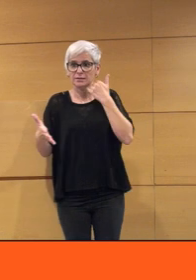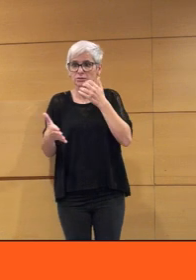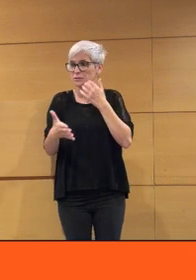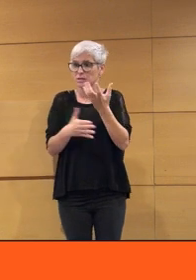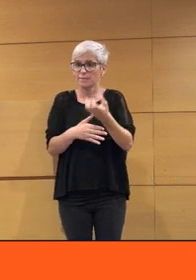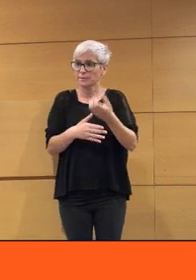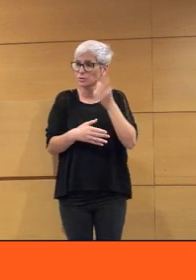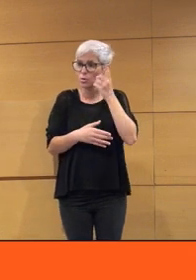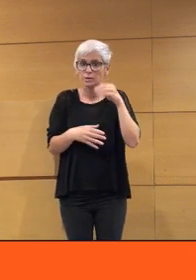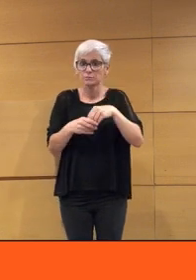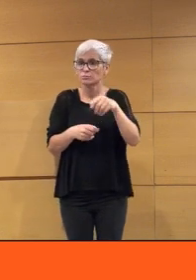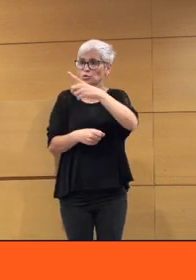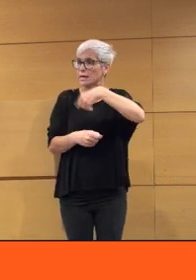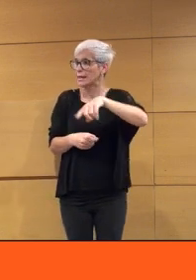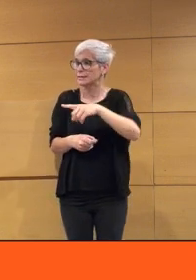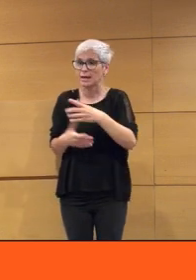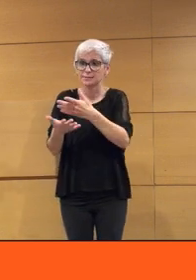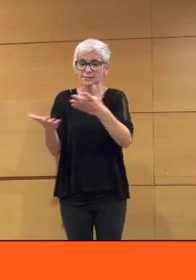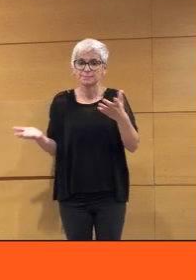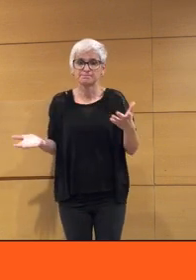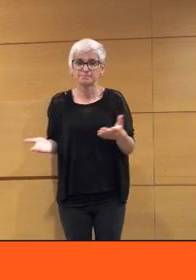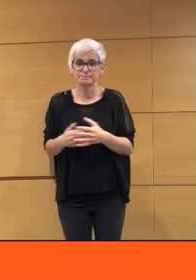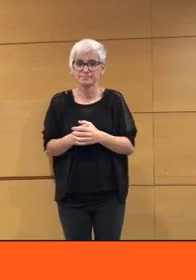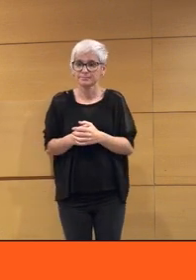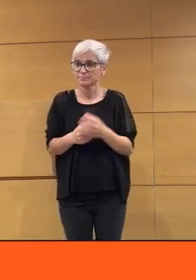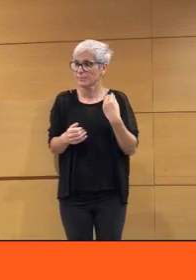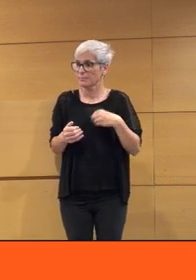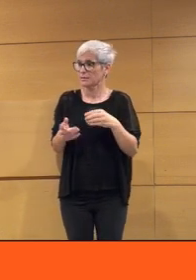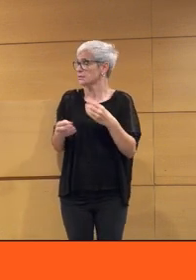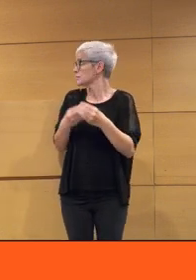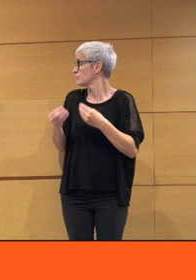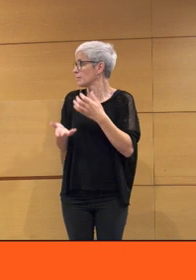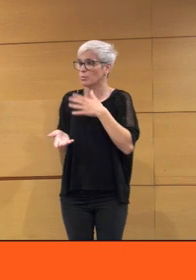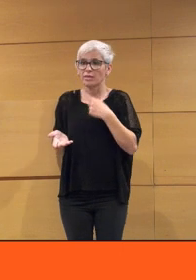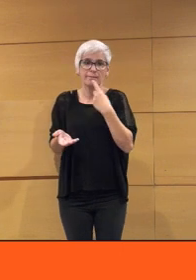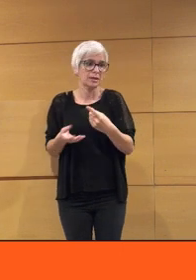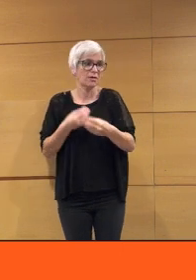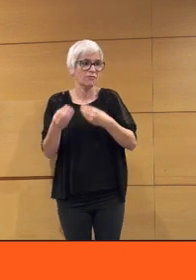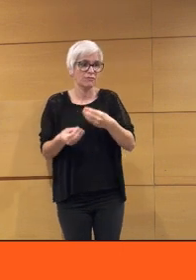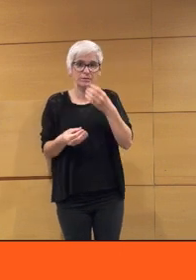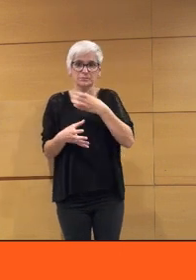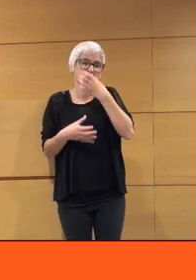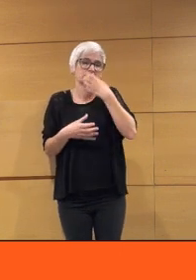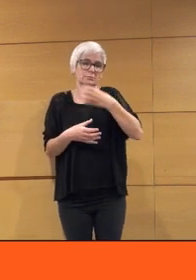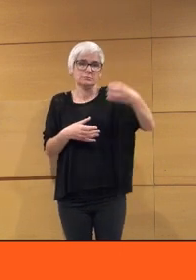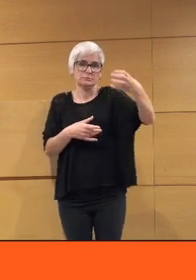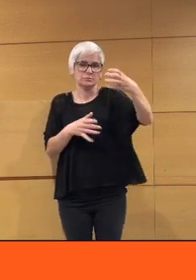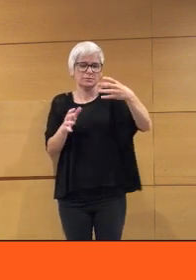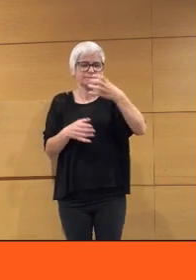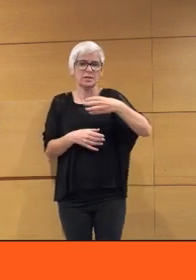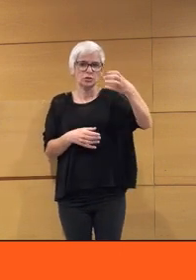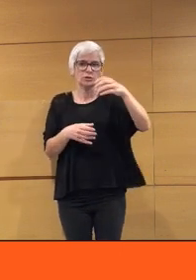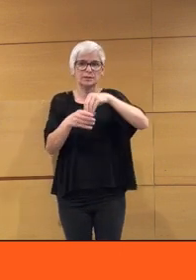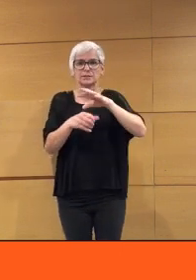mòbil, on vosaltres, aquest got, no, doncs us pot dir, doncs té suc de taronja i la taronja té